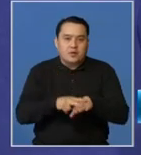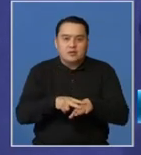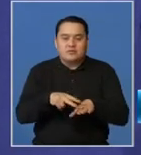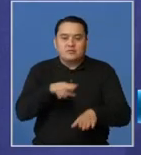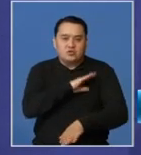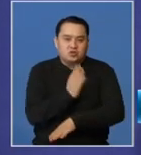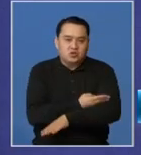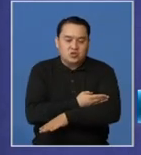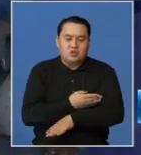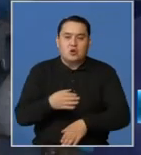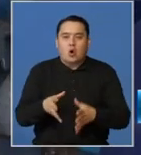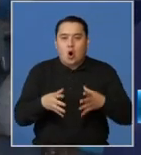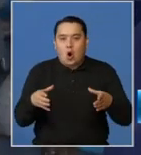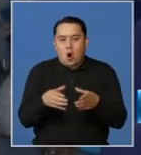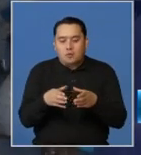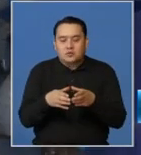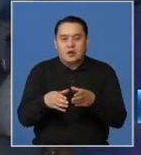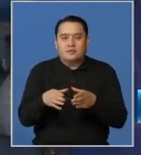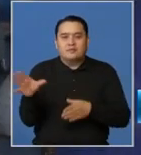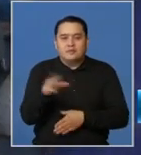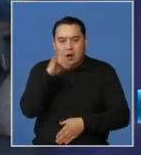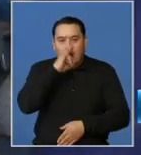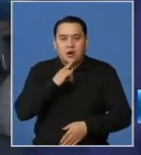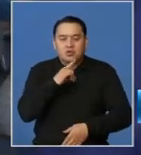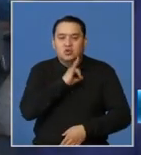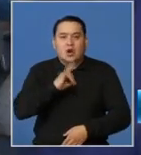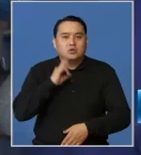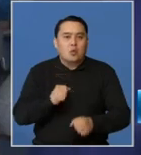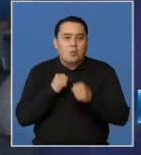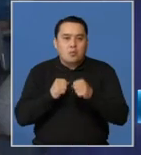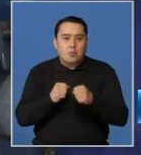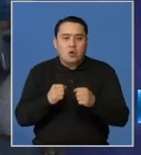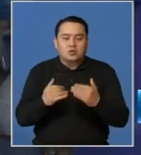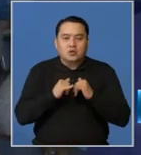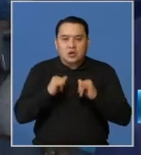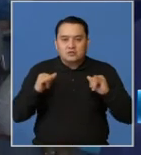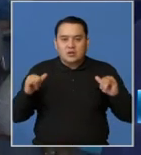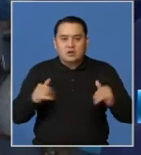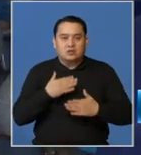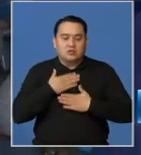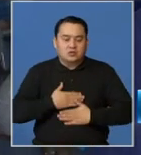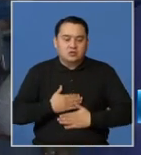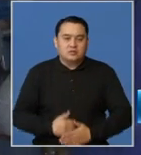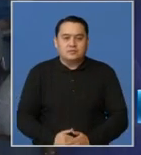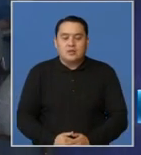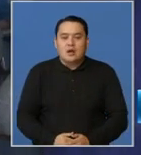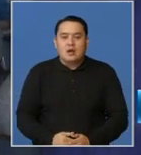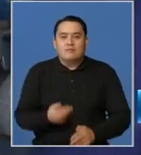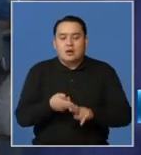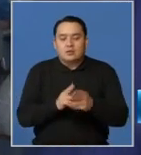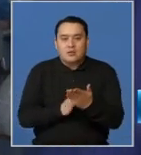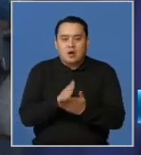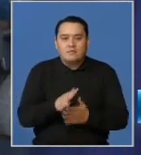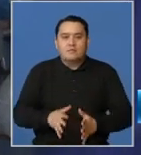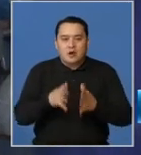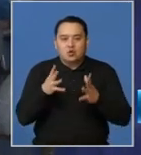тройку сильнейших в общекомандном зачете. В целом, казахстанский женский бокс последние годы развивается довольно динамично. В этом направлении